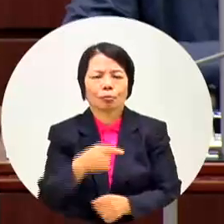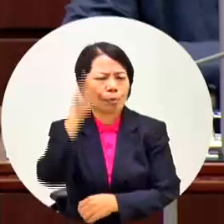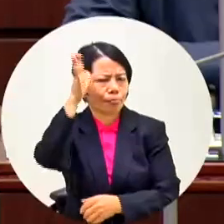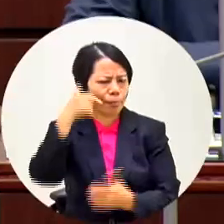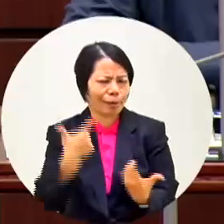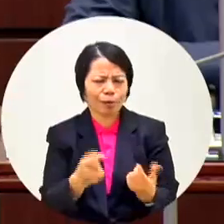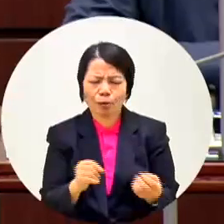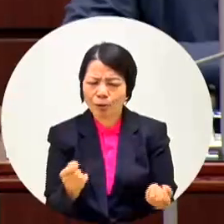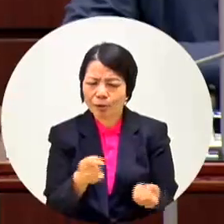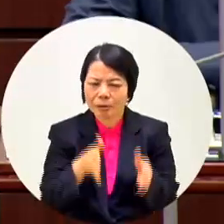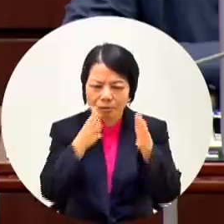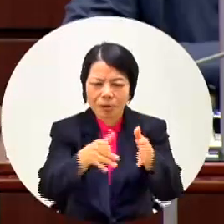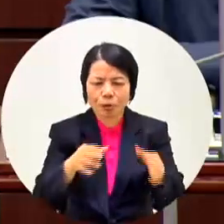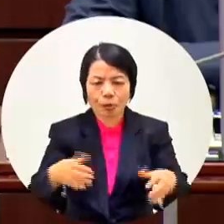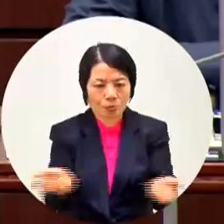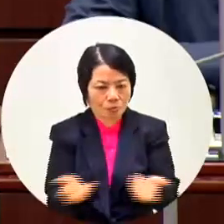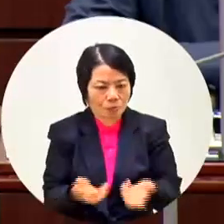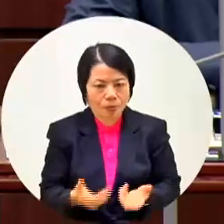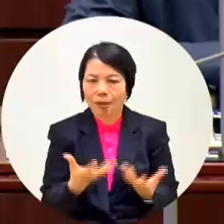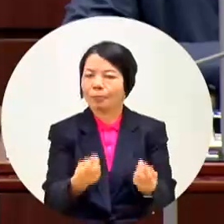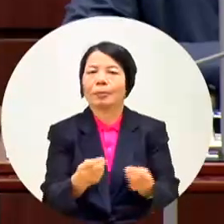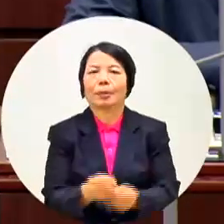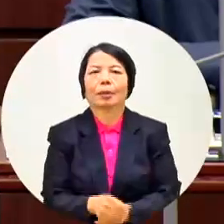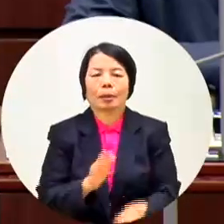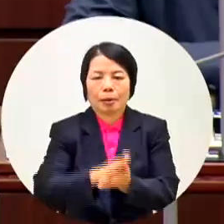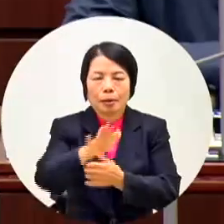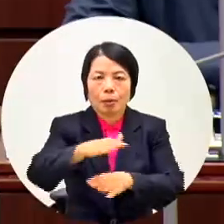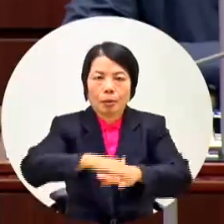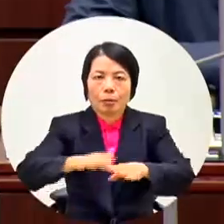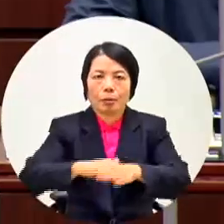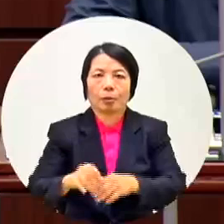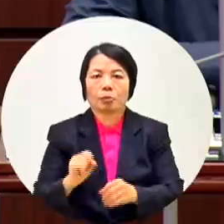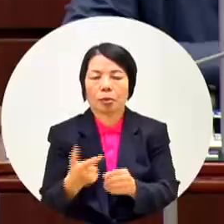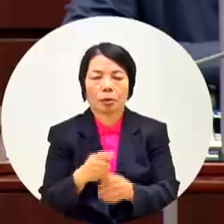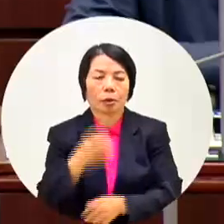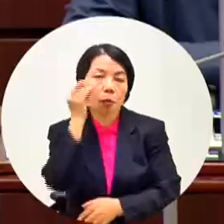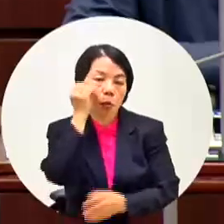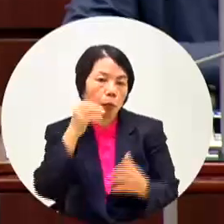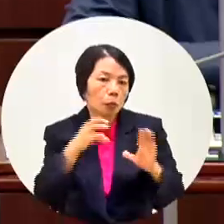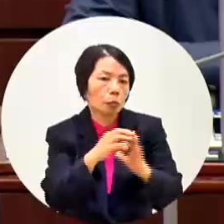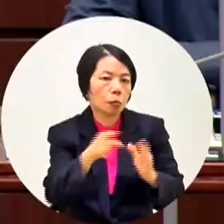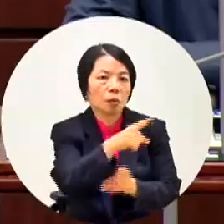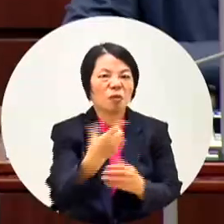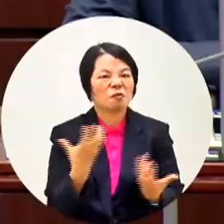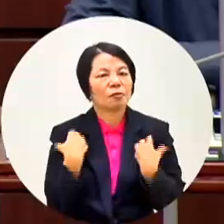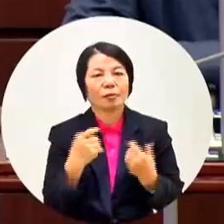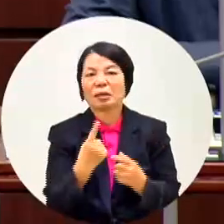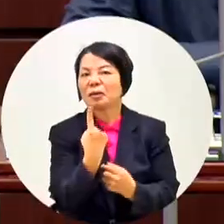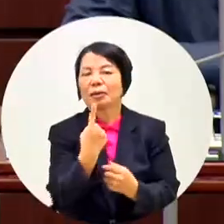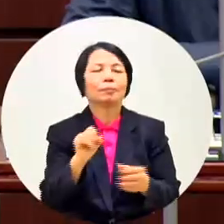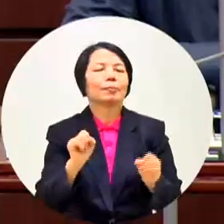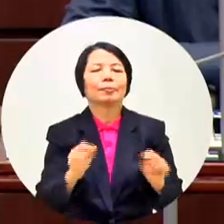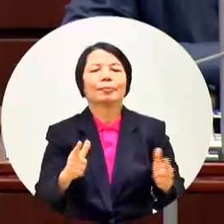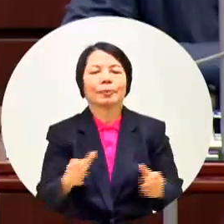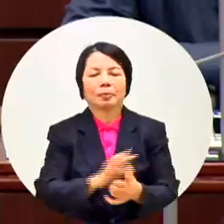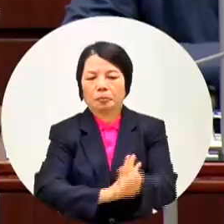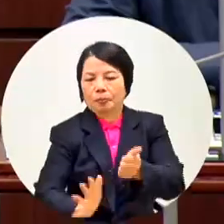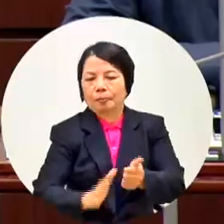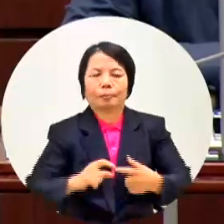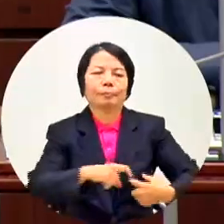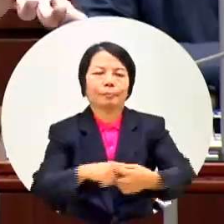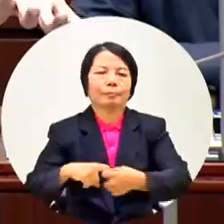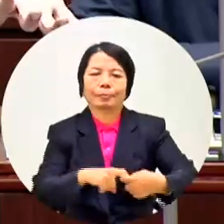定会大力发展，也不会是观光局一个局处的事情，所有的相关的一定会配合。那我们把爱情产业链冲